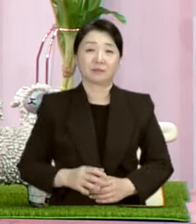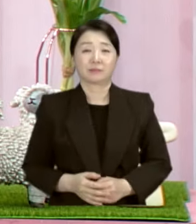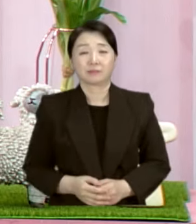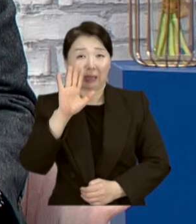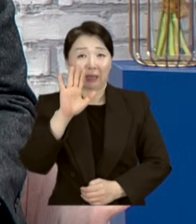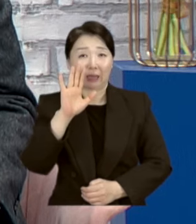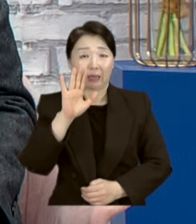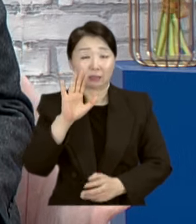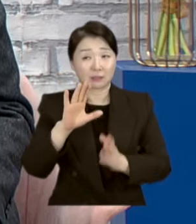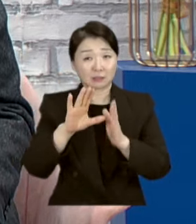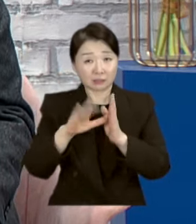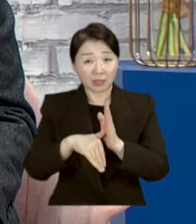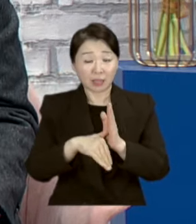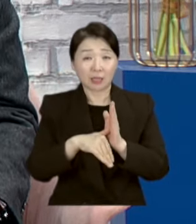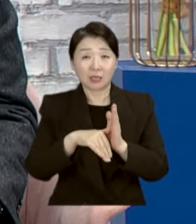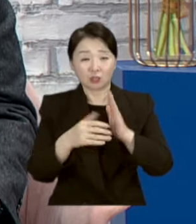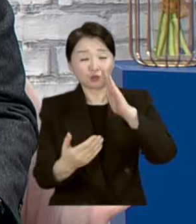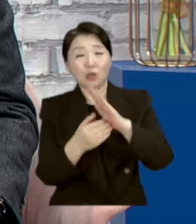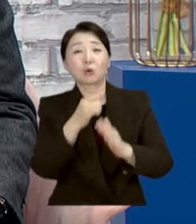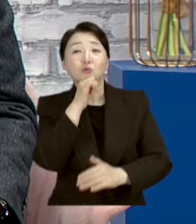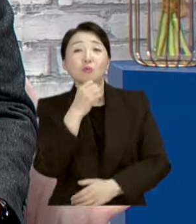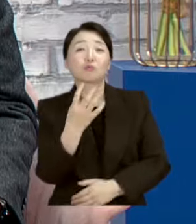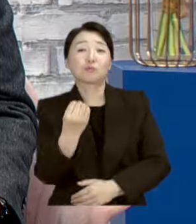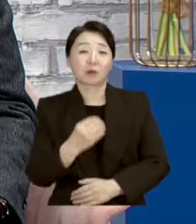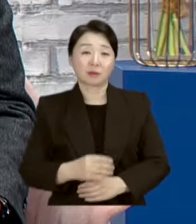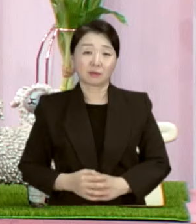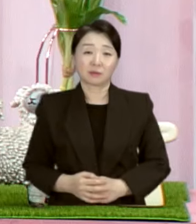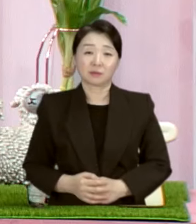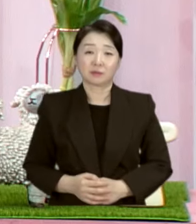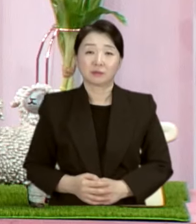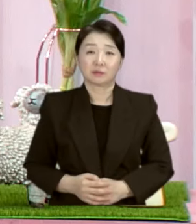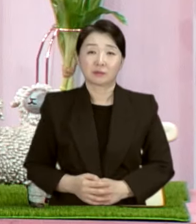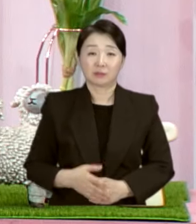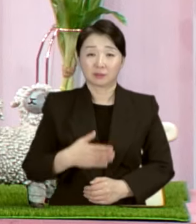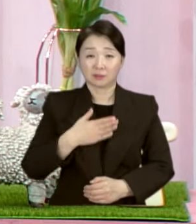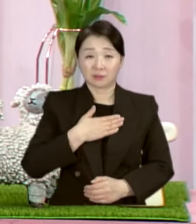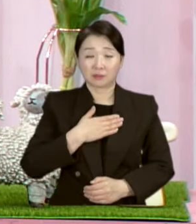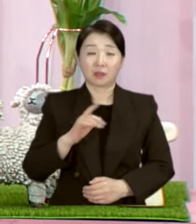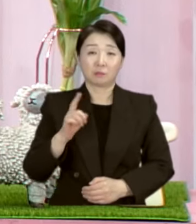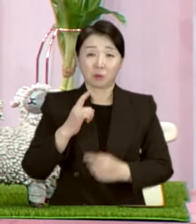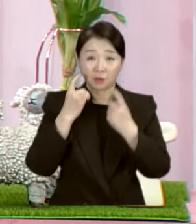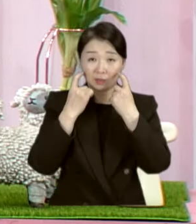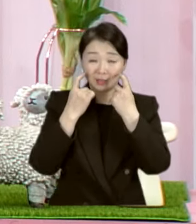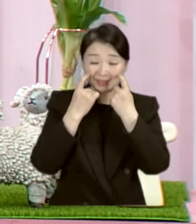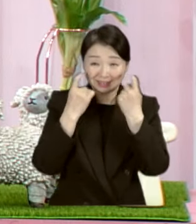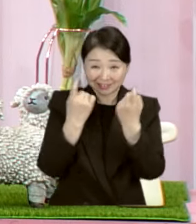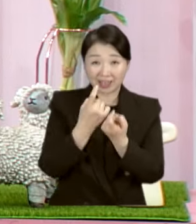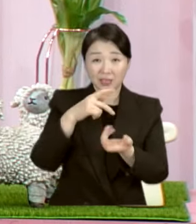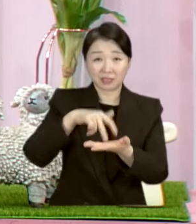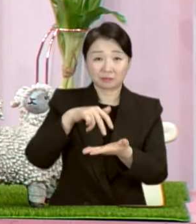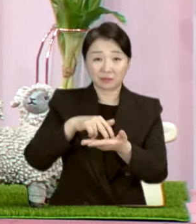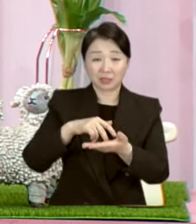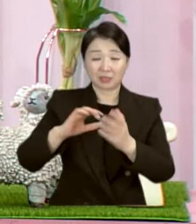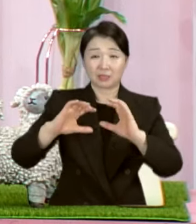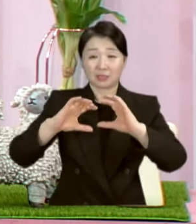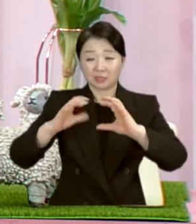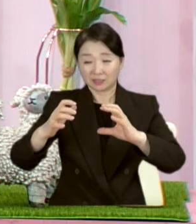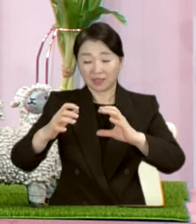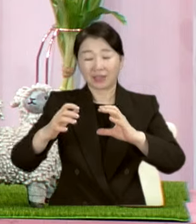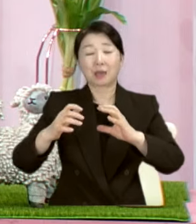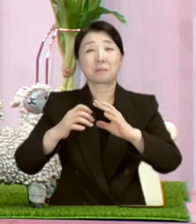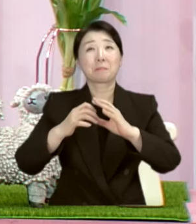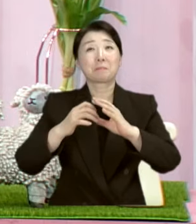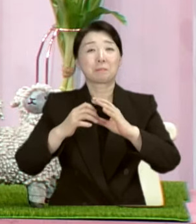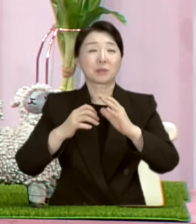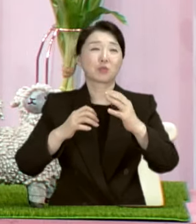많이 경험했습니다. 그 당시에 그러면 최고 성적 어디까지 냈어요? 하나님 만나고? 저 같은 경우는 개인적으로 이제 세계 6등,